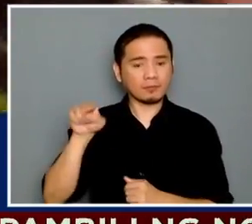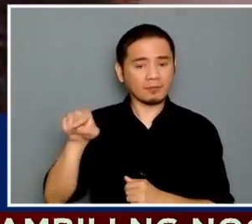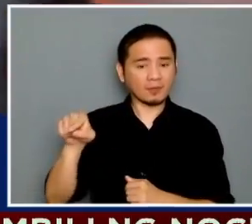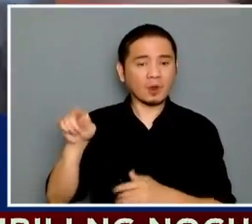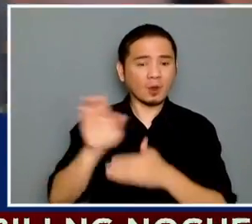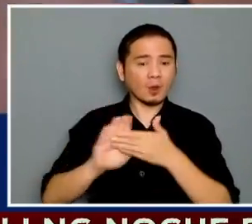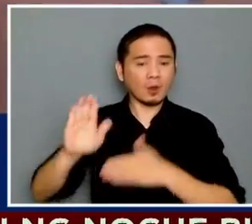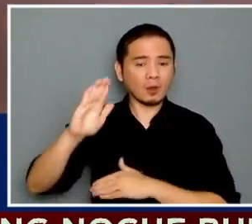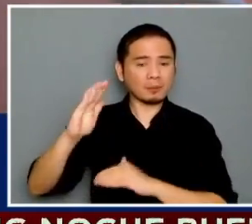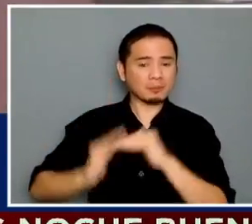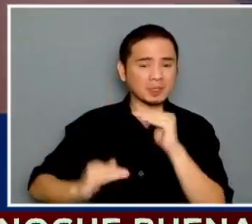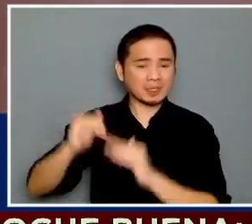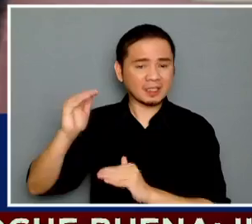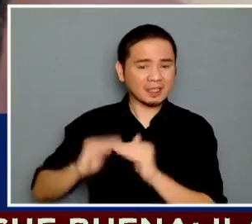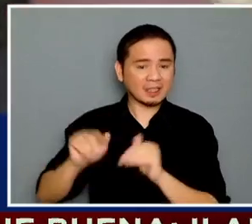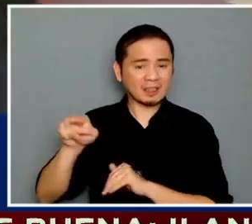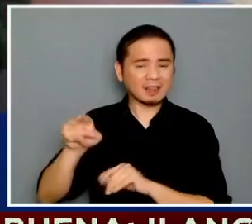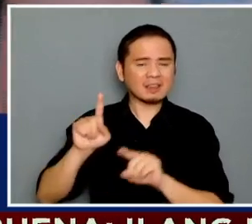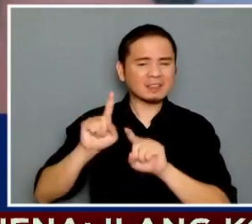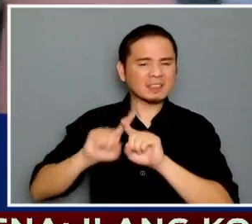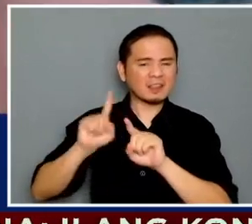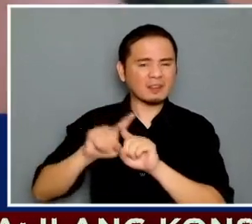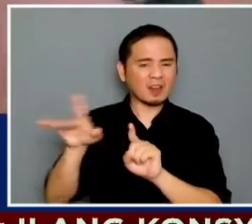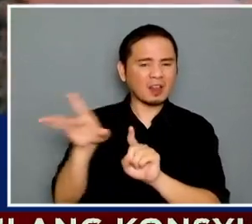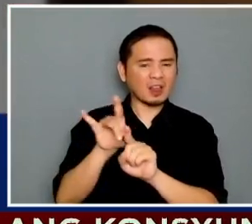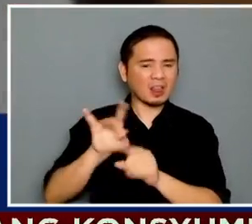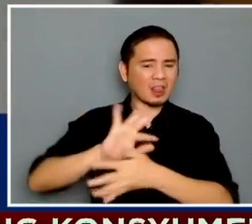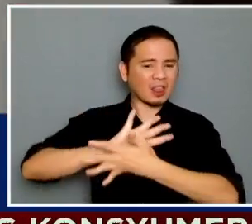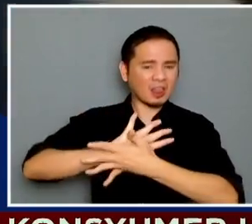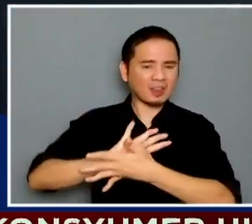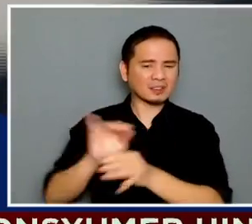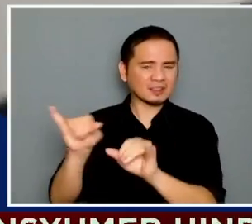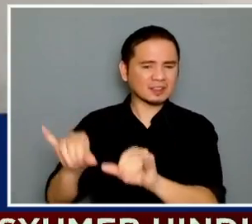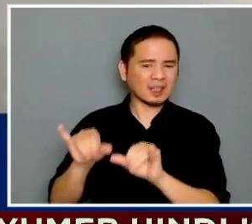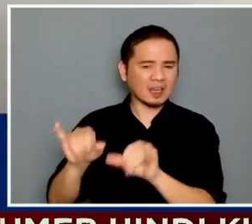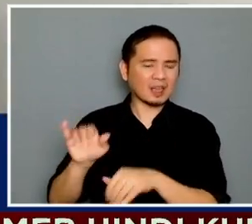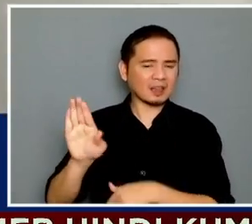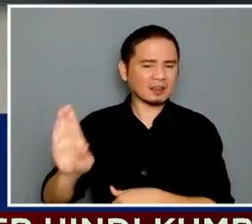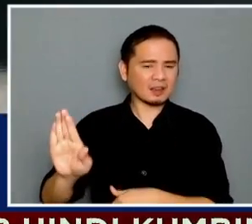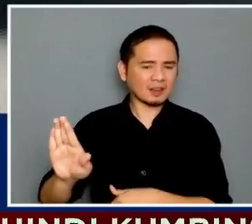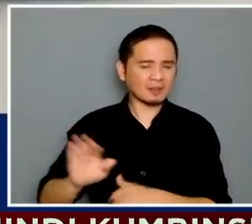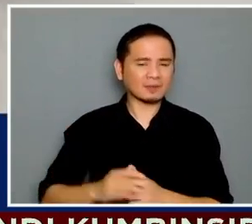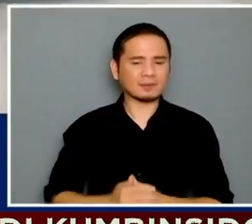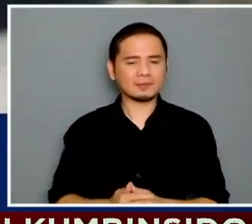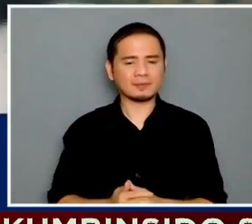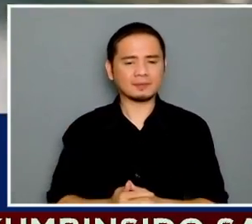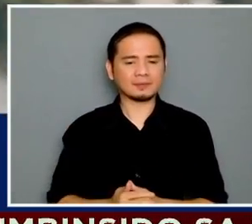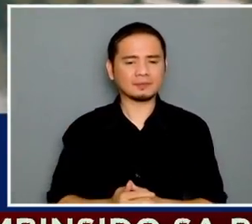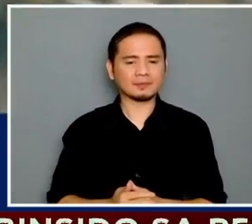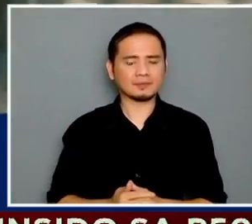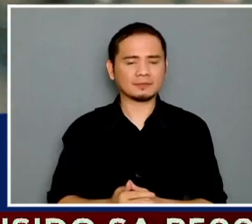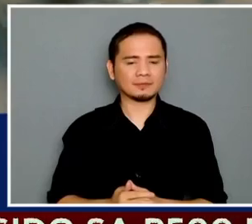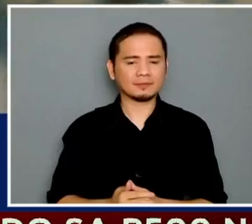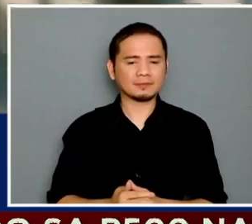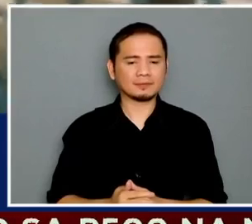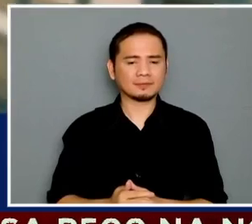building, ini-isolate ang ibang nagpositibong preso. Yung tatlo po, sina